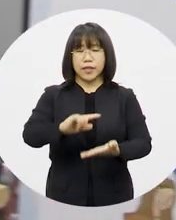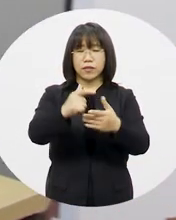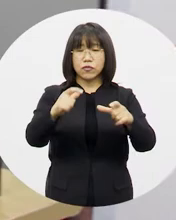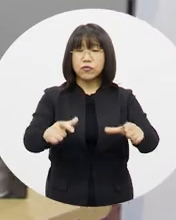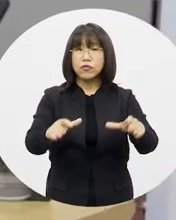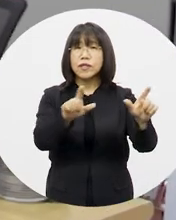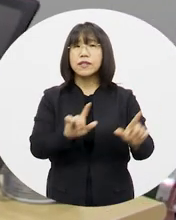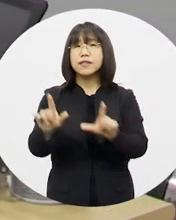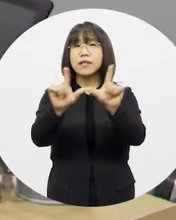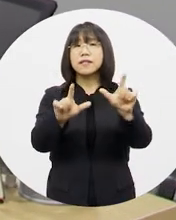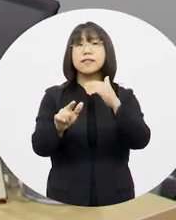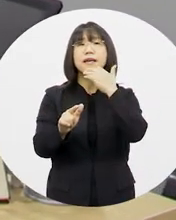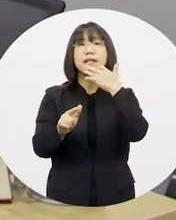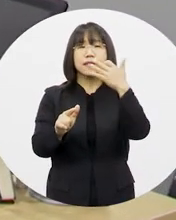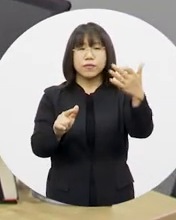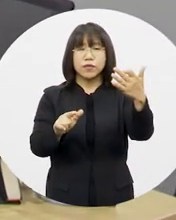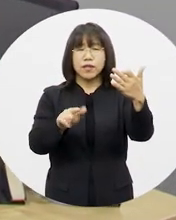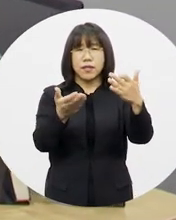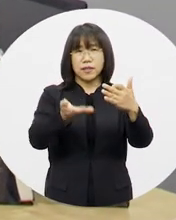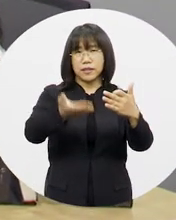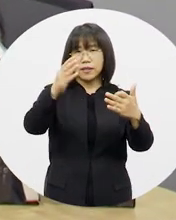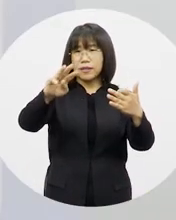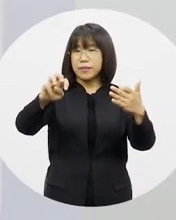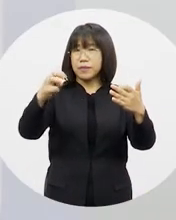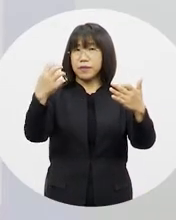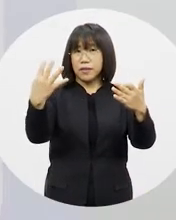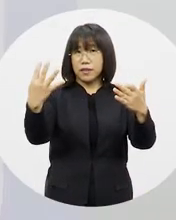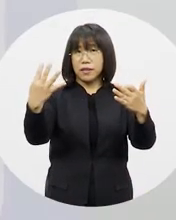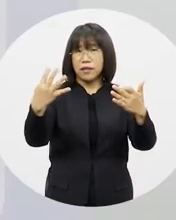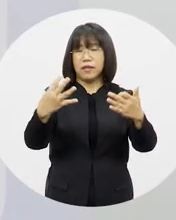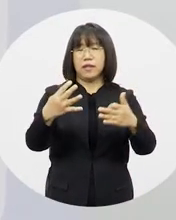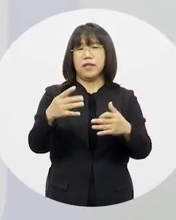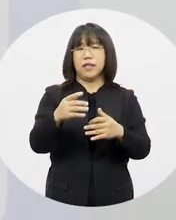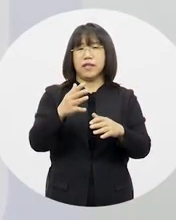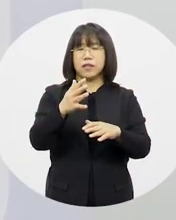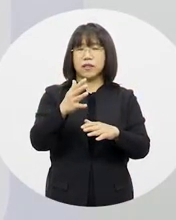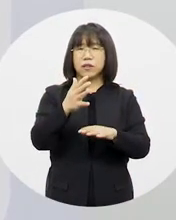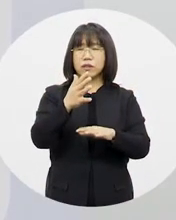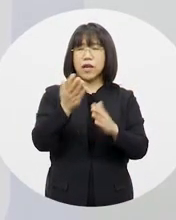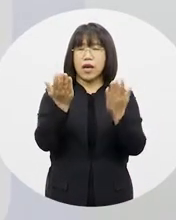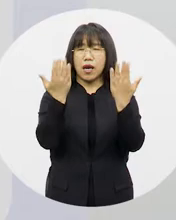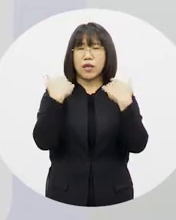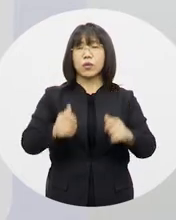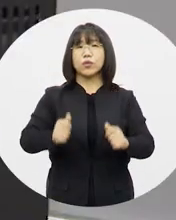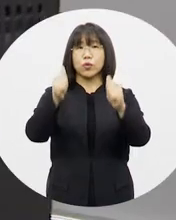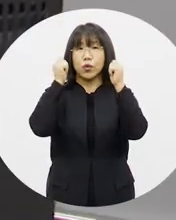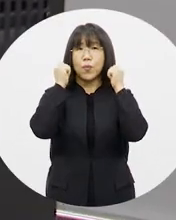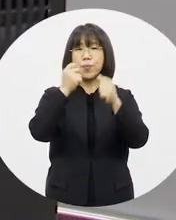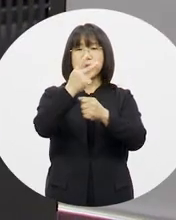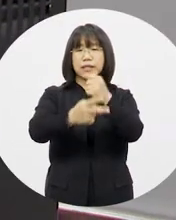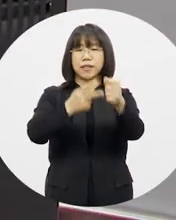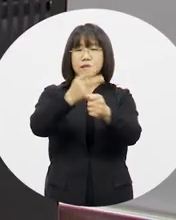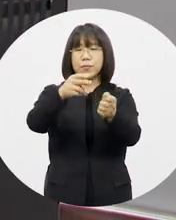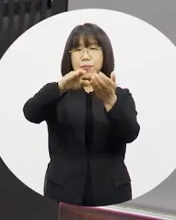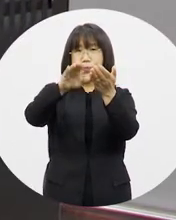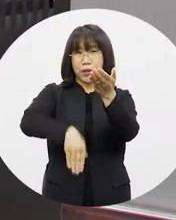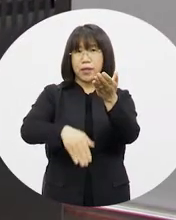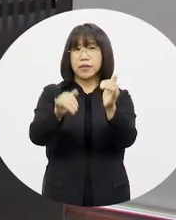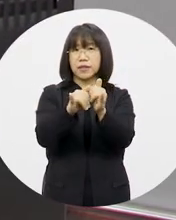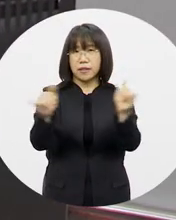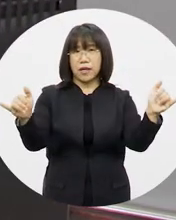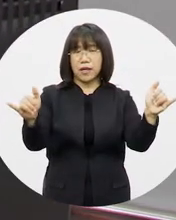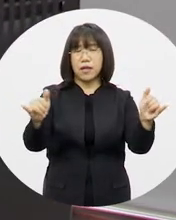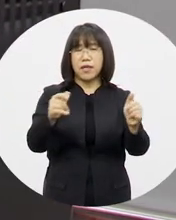신청은 강서구 거주 만 19세 이상 34세 이하 청년 중 최종 학력 후 2년이 지나지 않은